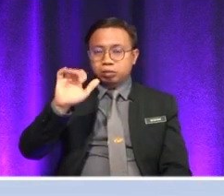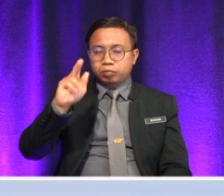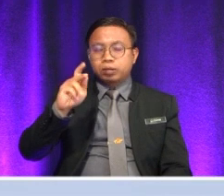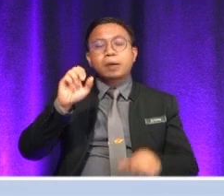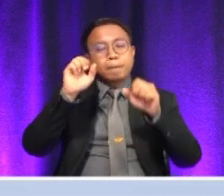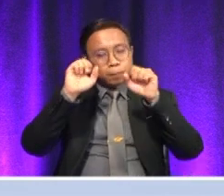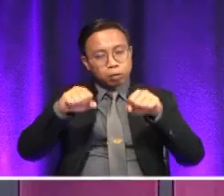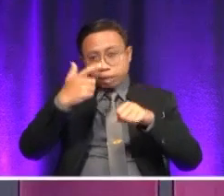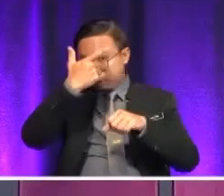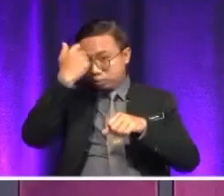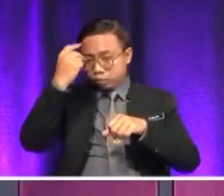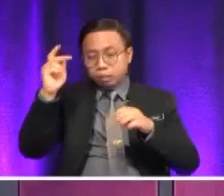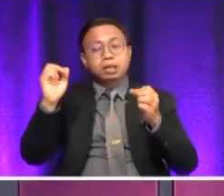pergaduhan.